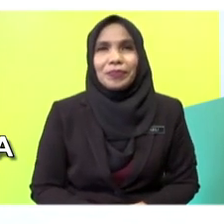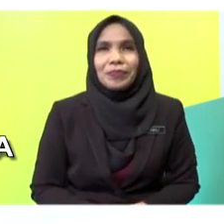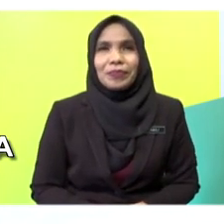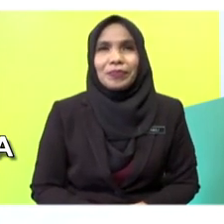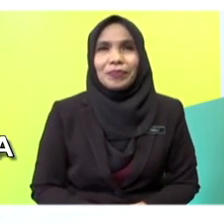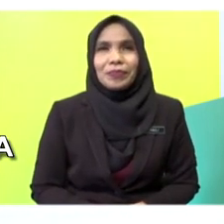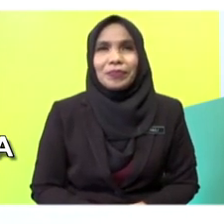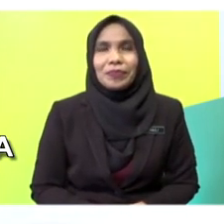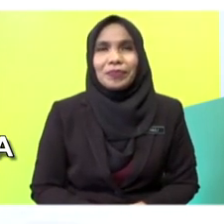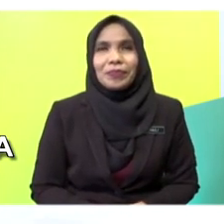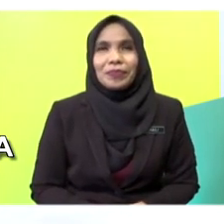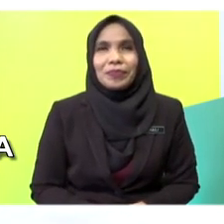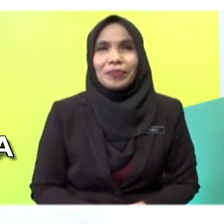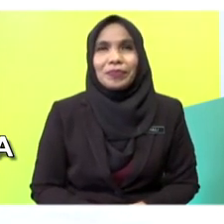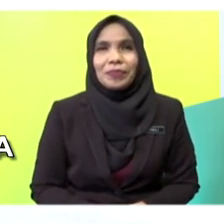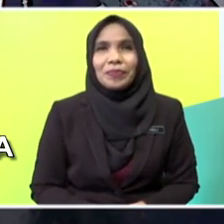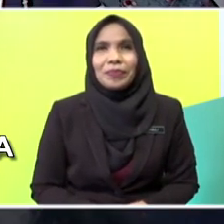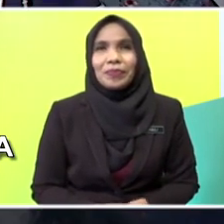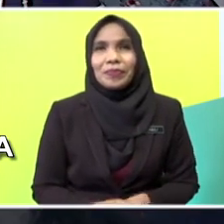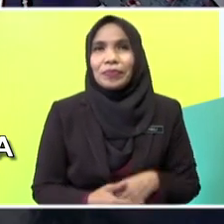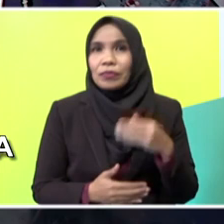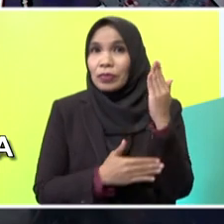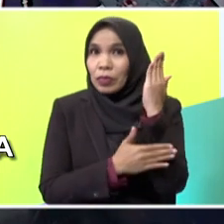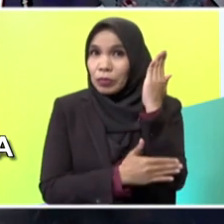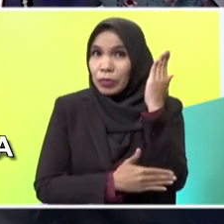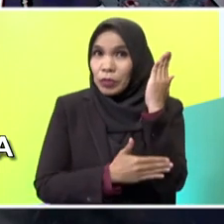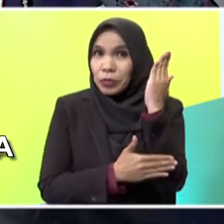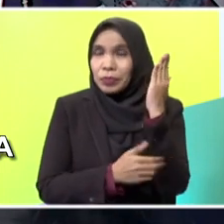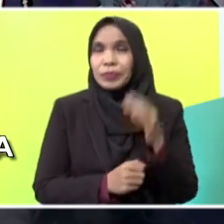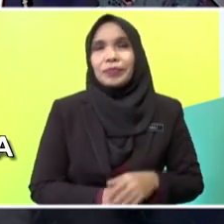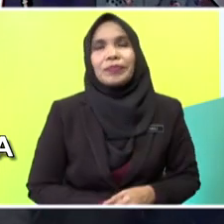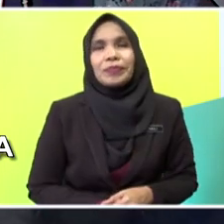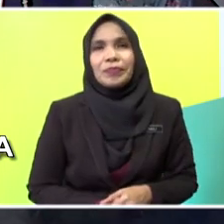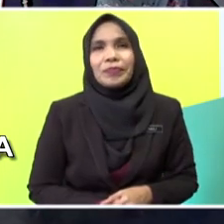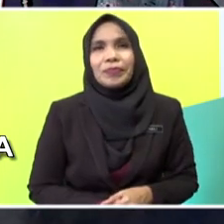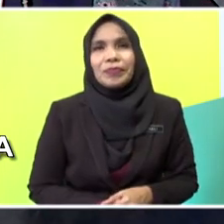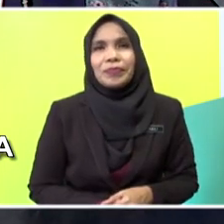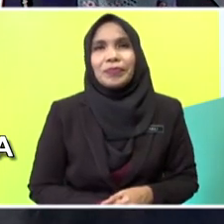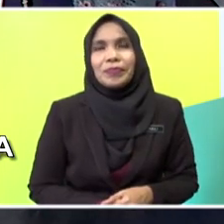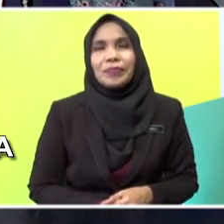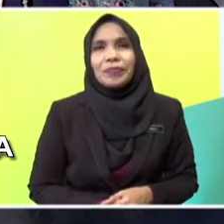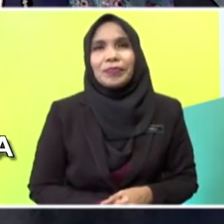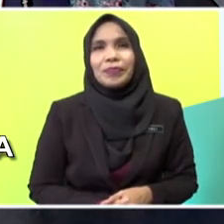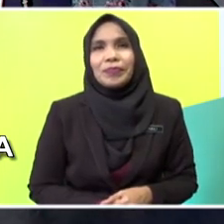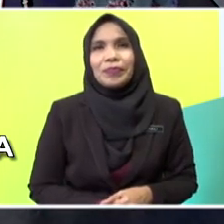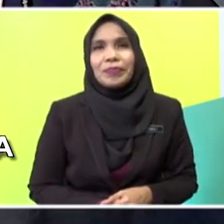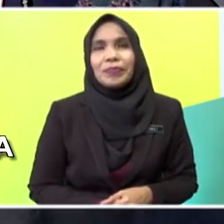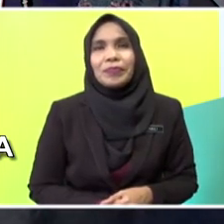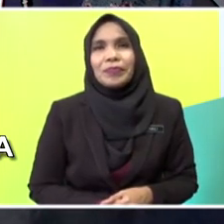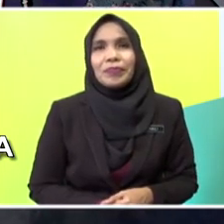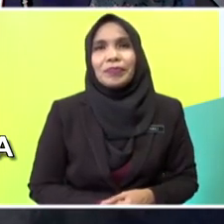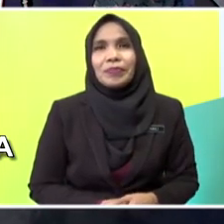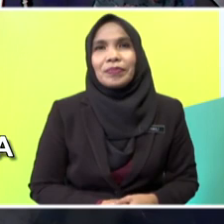pinggang apa? Pinggul. Pinggul pandai. Okey, pinggul kita turunkan 8 inci standard eh. Untuk